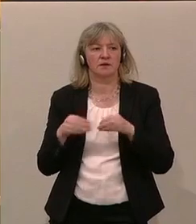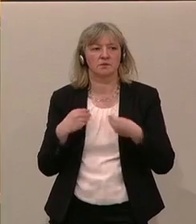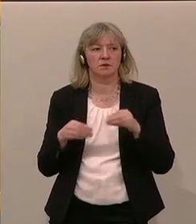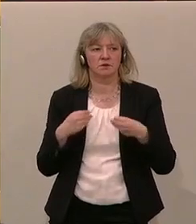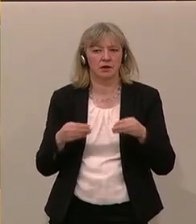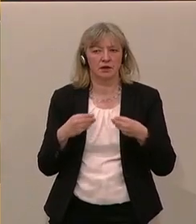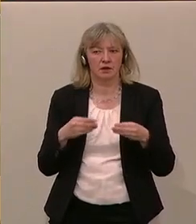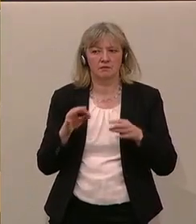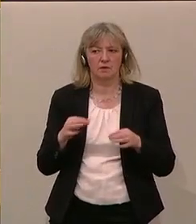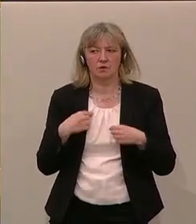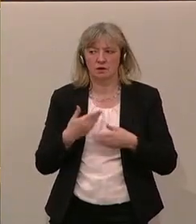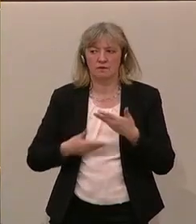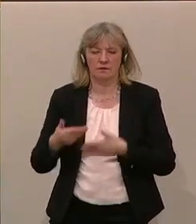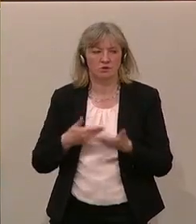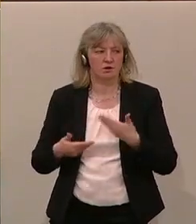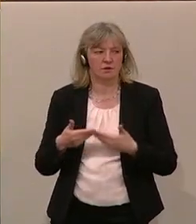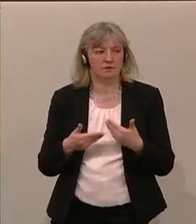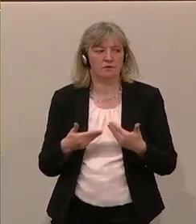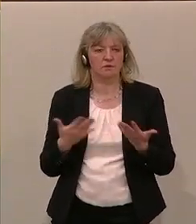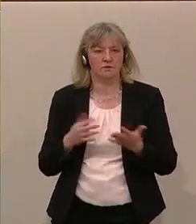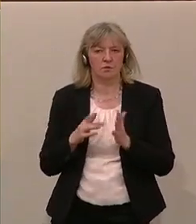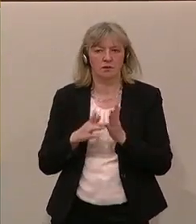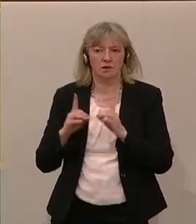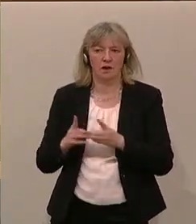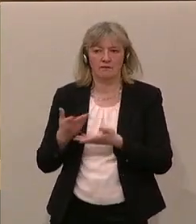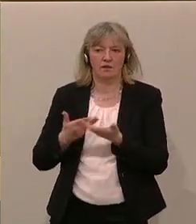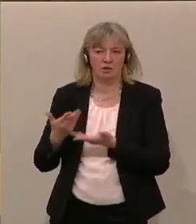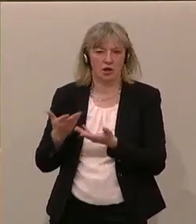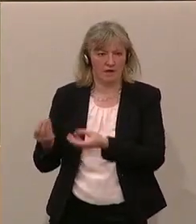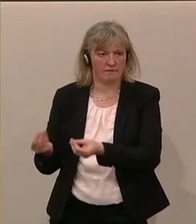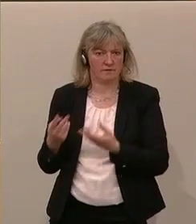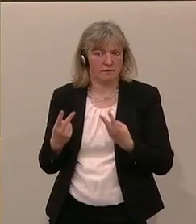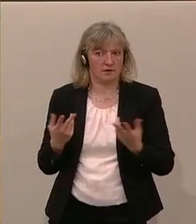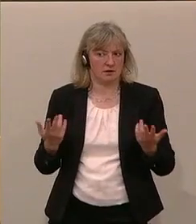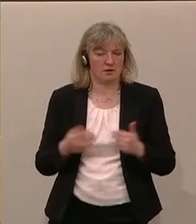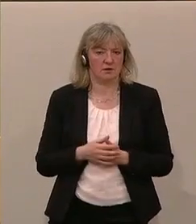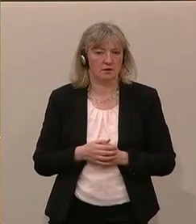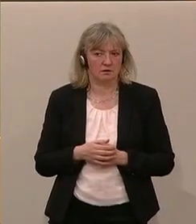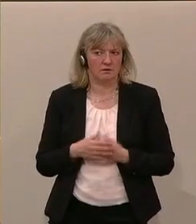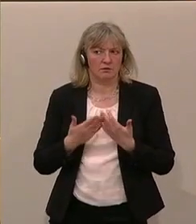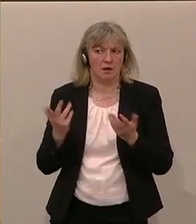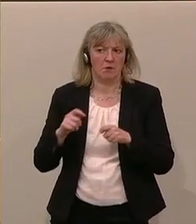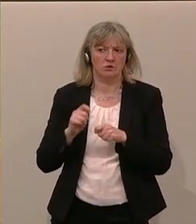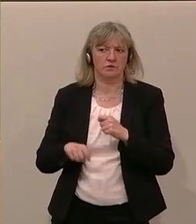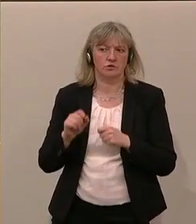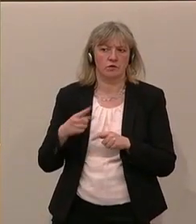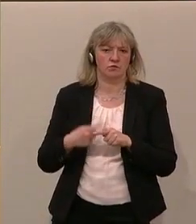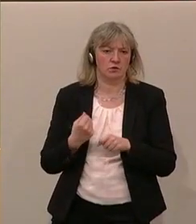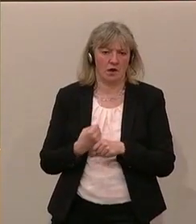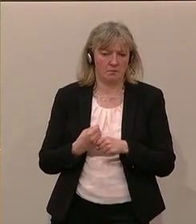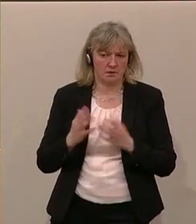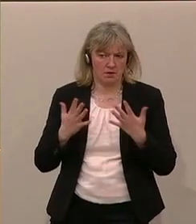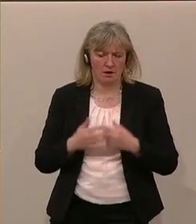Arbeitszeitflexibilisierung für unsere Wirtschaft, vor allem für die kleine und mittelständische Wirtschaft, darstellt. Niemand wird gezwungen, 12 Stunden zu